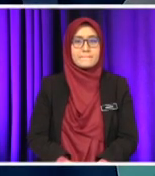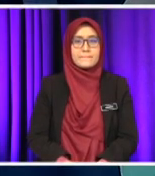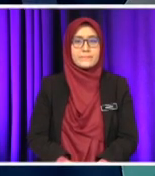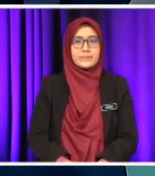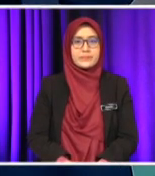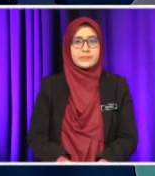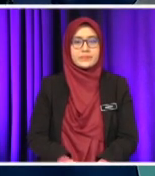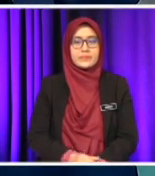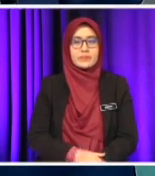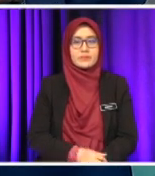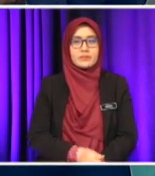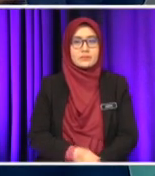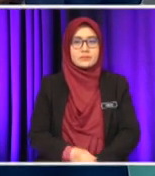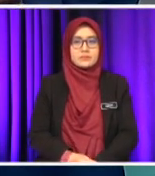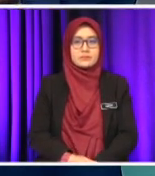perniagaan